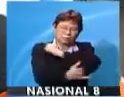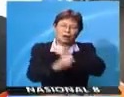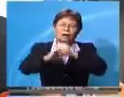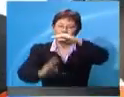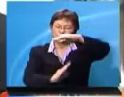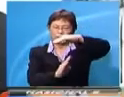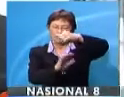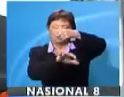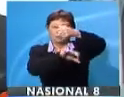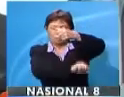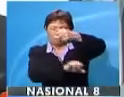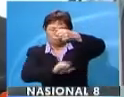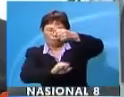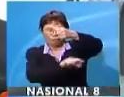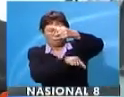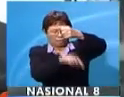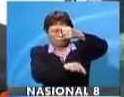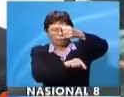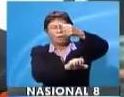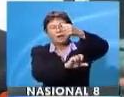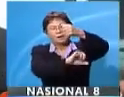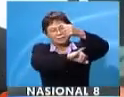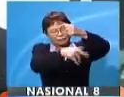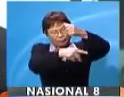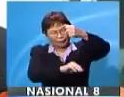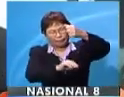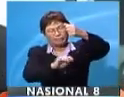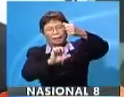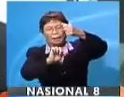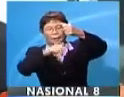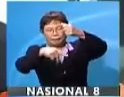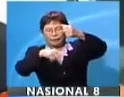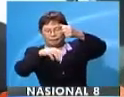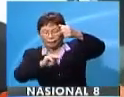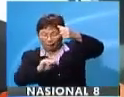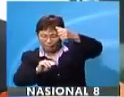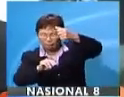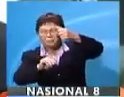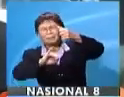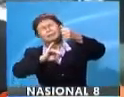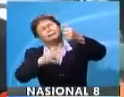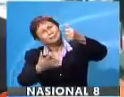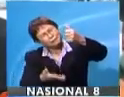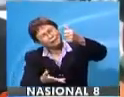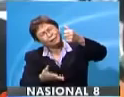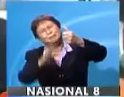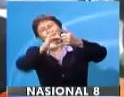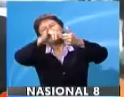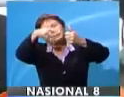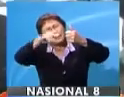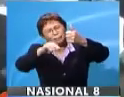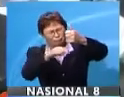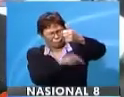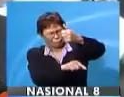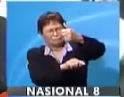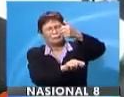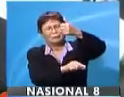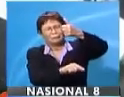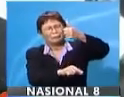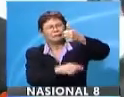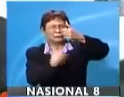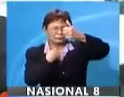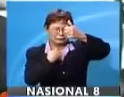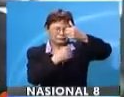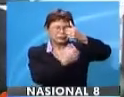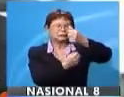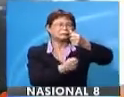Dan Maritime Malaysia also bawah JPM. So, kita tak boleh sebut JPM dapat banyak. Dan